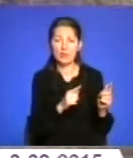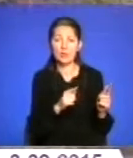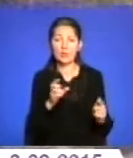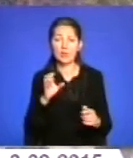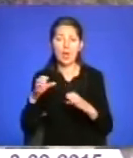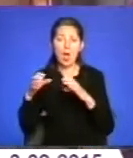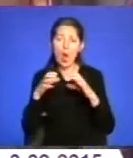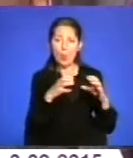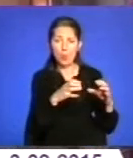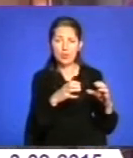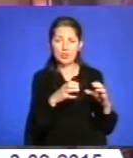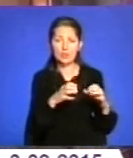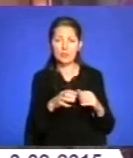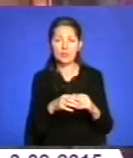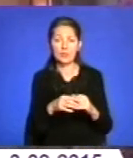бусі,